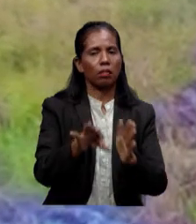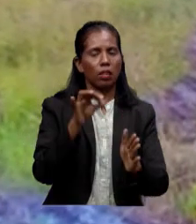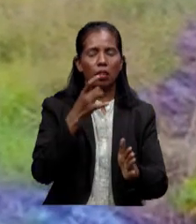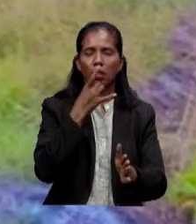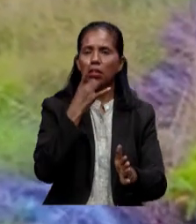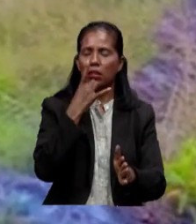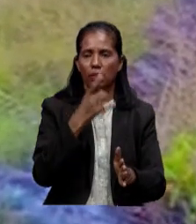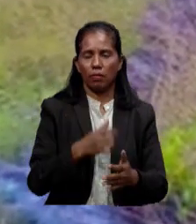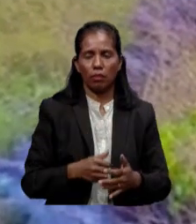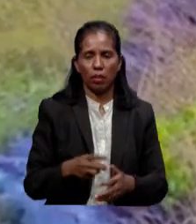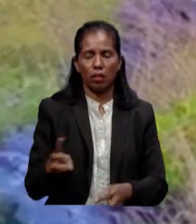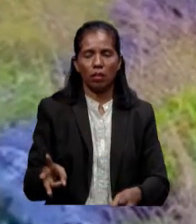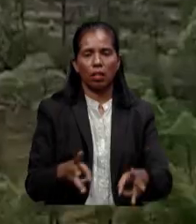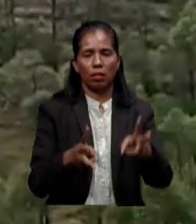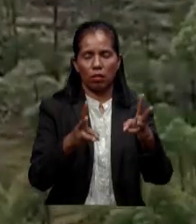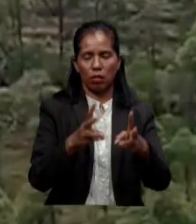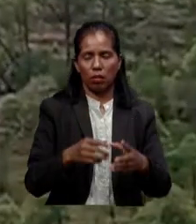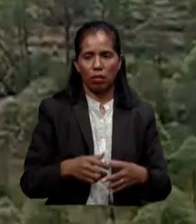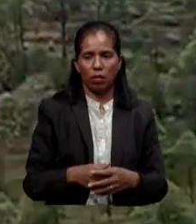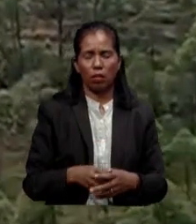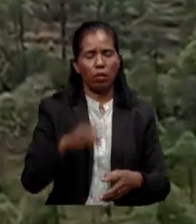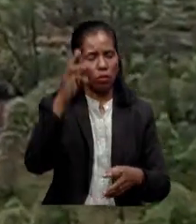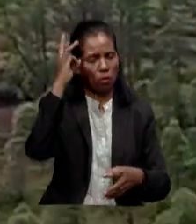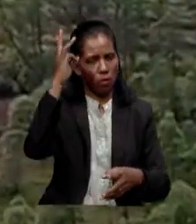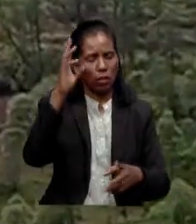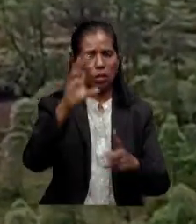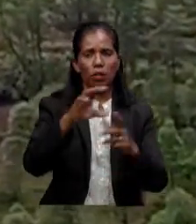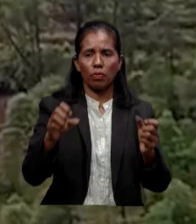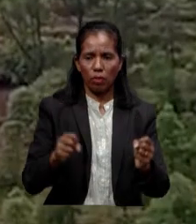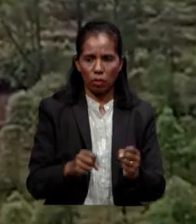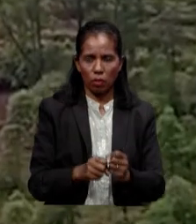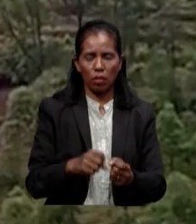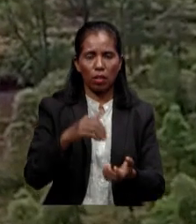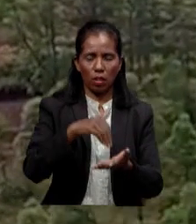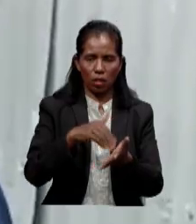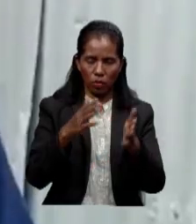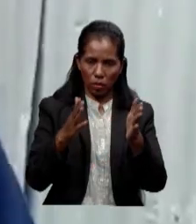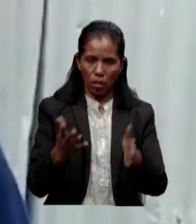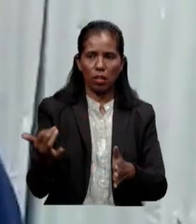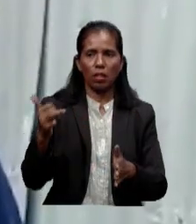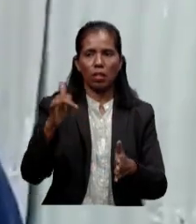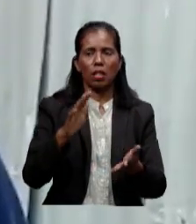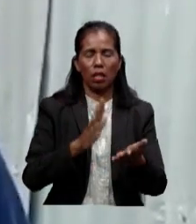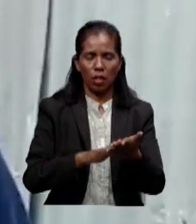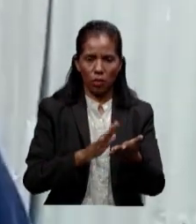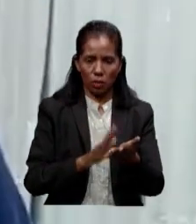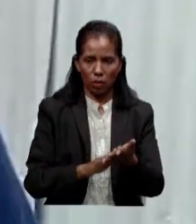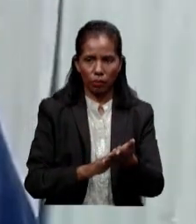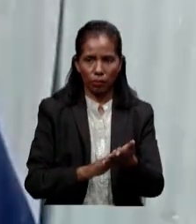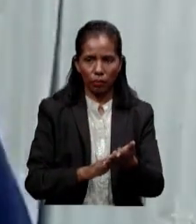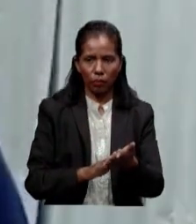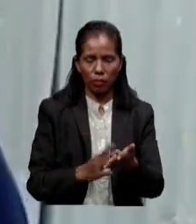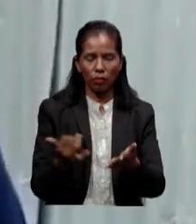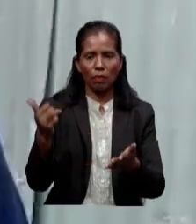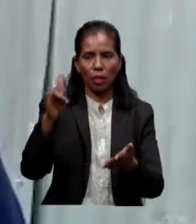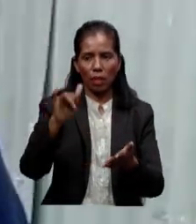Mak sidak hetan eletricidade. Preocupa saun sevidu suku nian magne. Estudante sira nebe iskola iha. Iskola sira